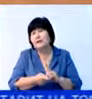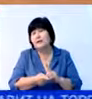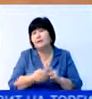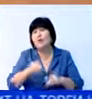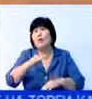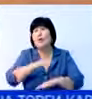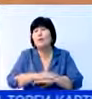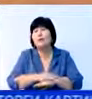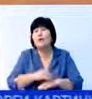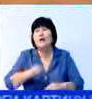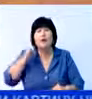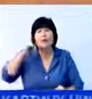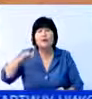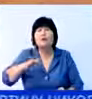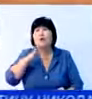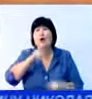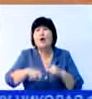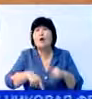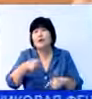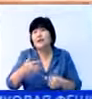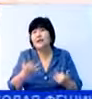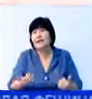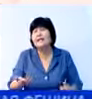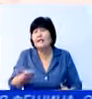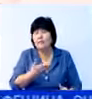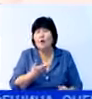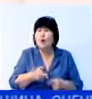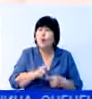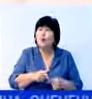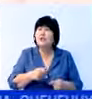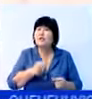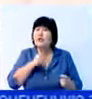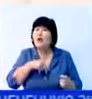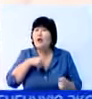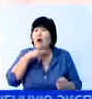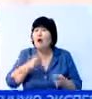поведением в подростковом возрасте рисковым. Поэтому если мы очень аккуратно и